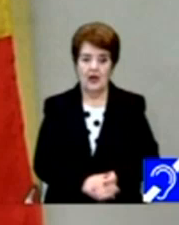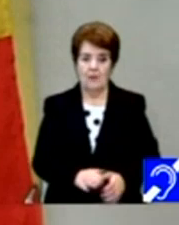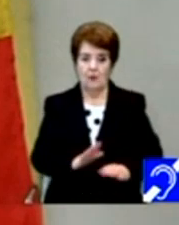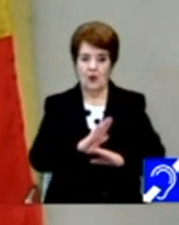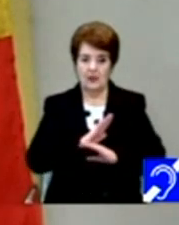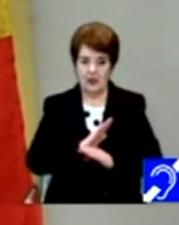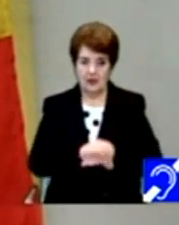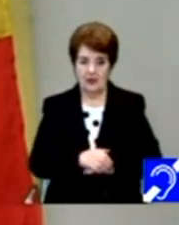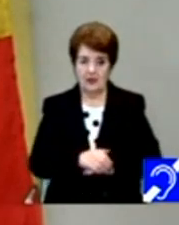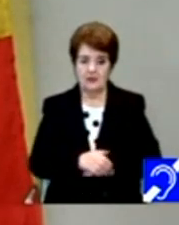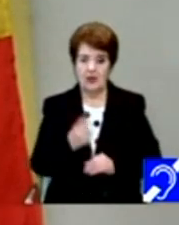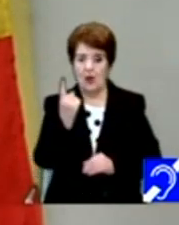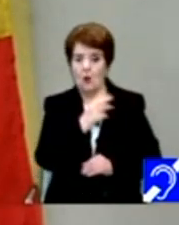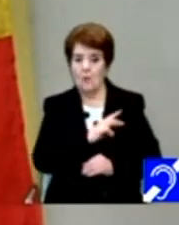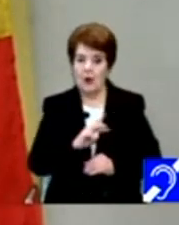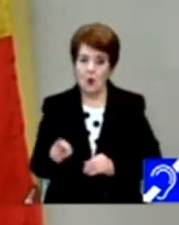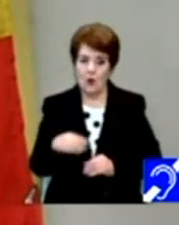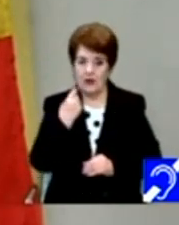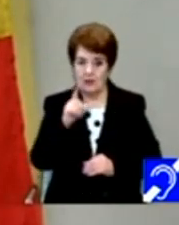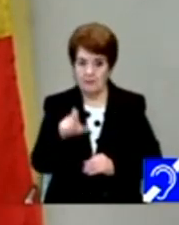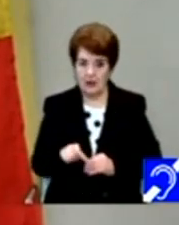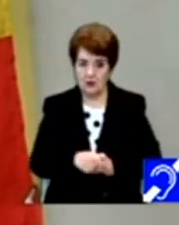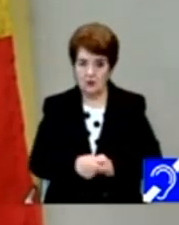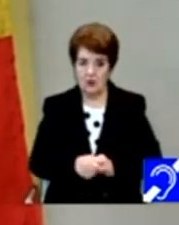Mortalitatea la 1.000.000 de persoane reprezintă